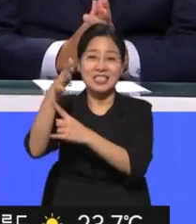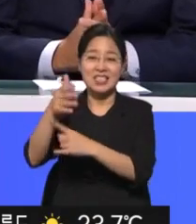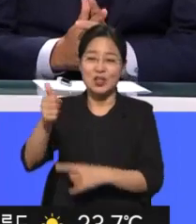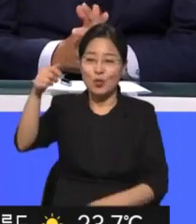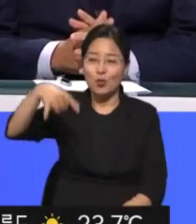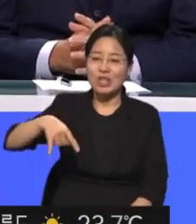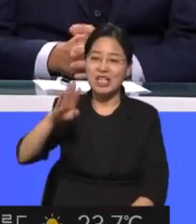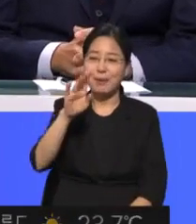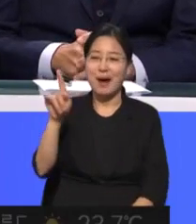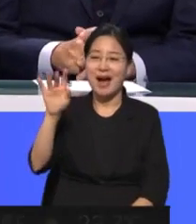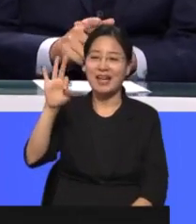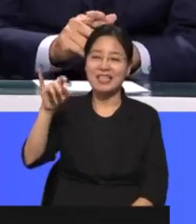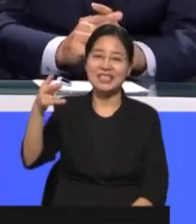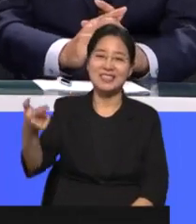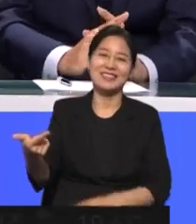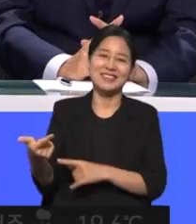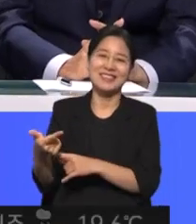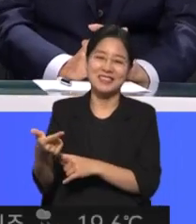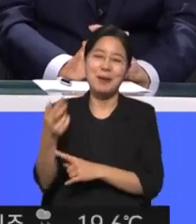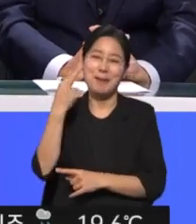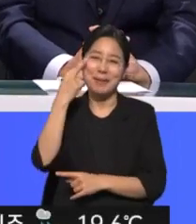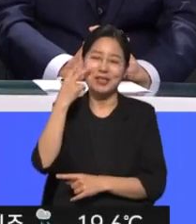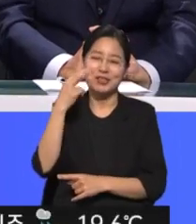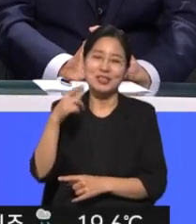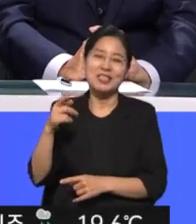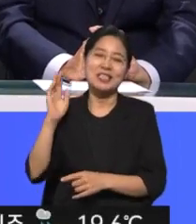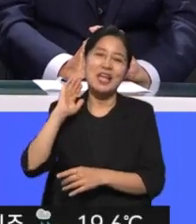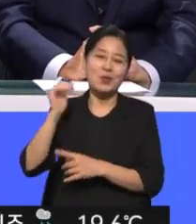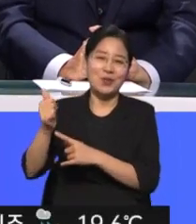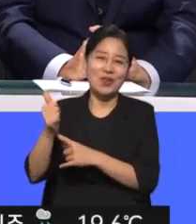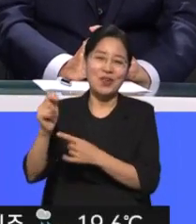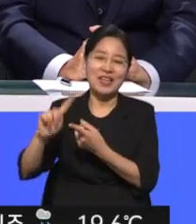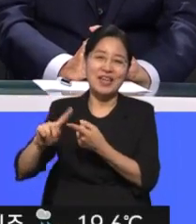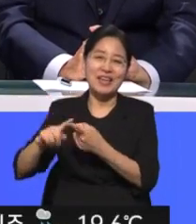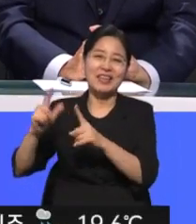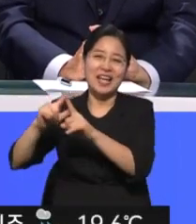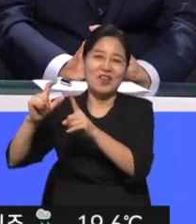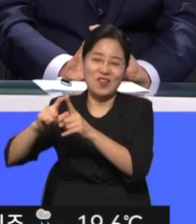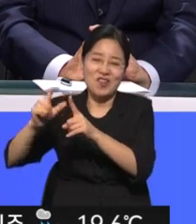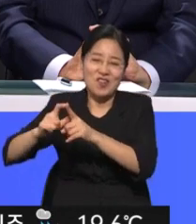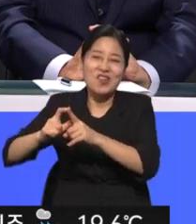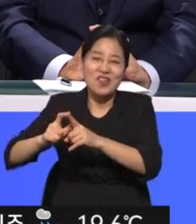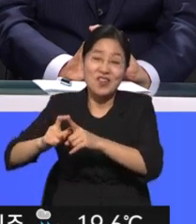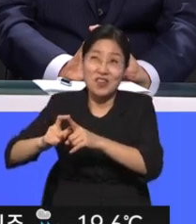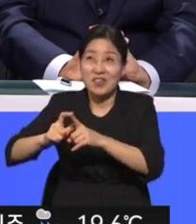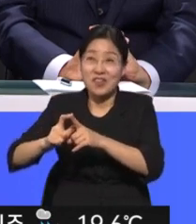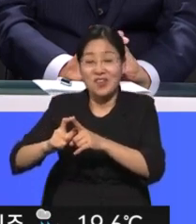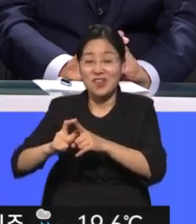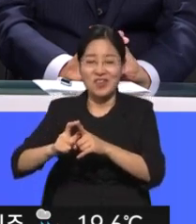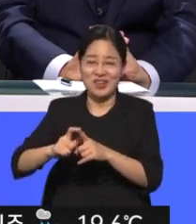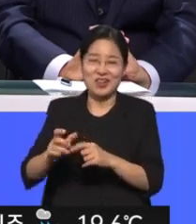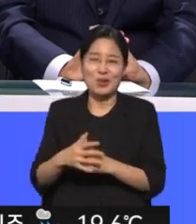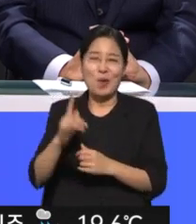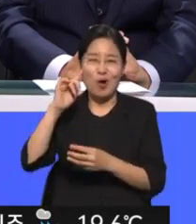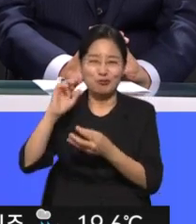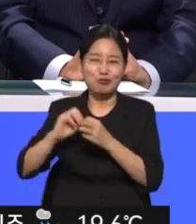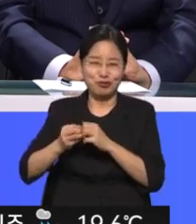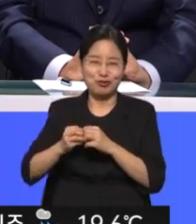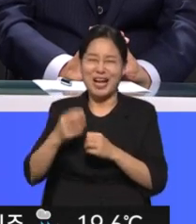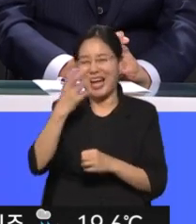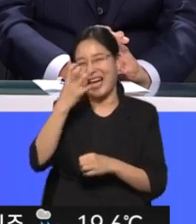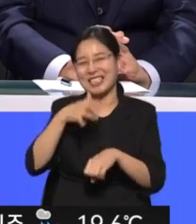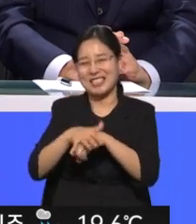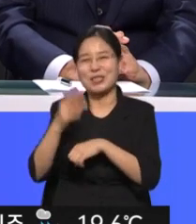휘바이든 날리는 거 바이든이 제가 이제 의문학도 전공을 했지만 네. 비슷한 구조가 없는데 비슷하게 들려요.